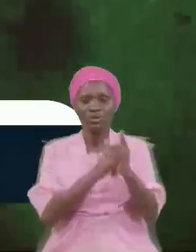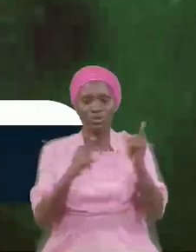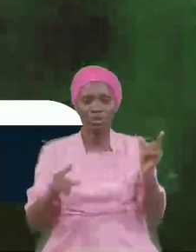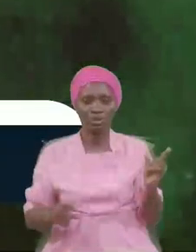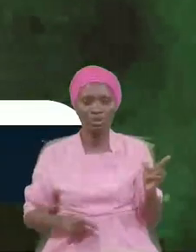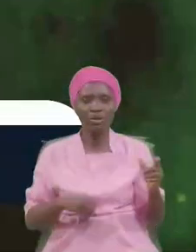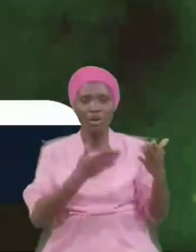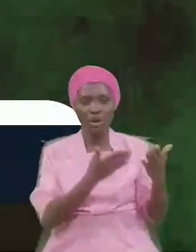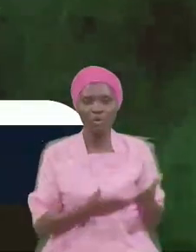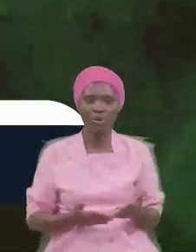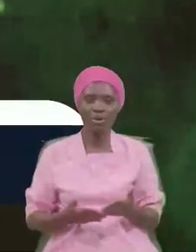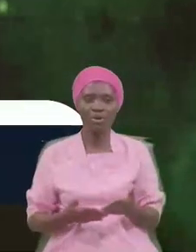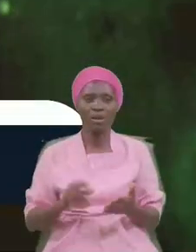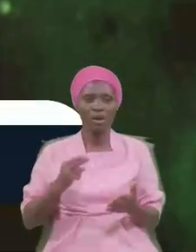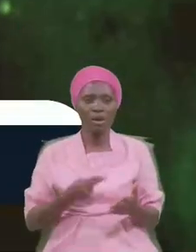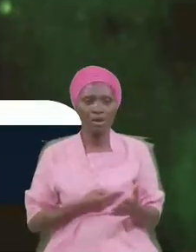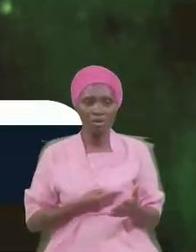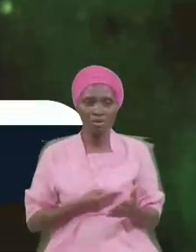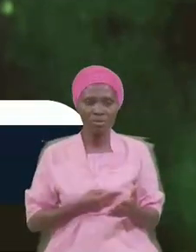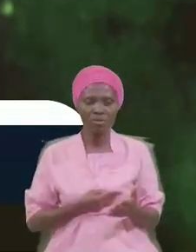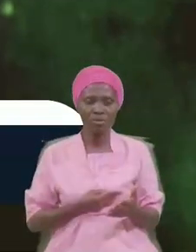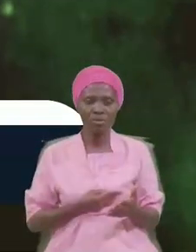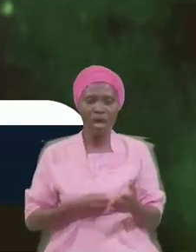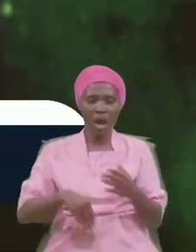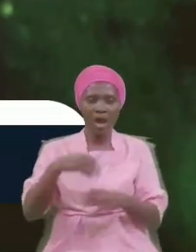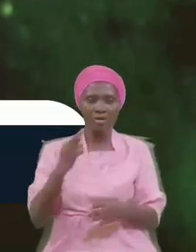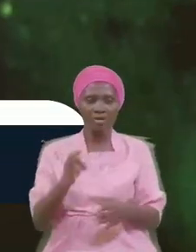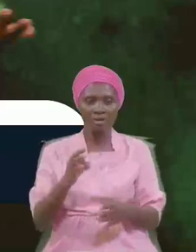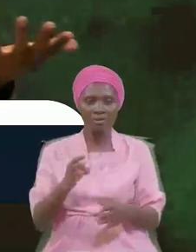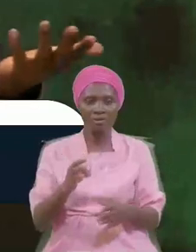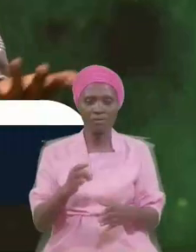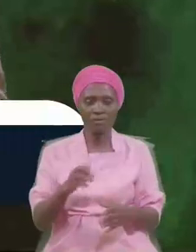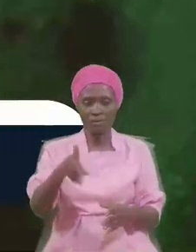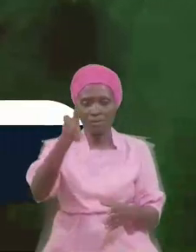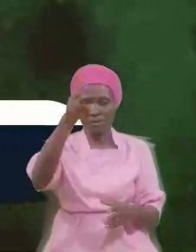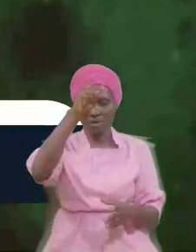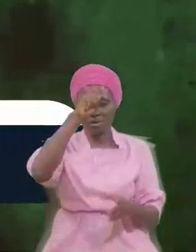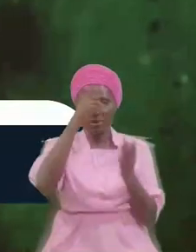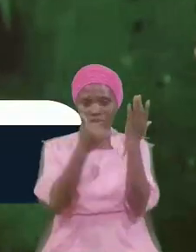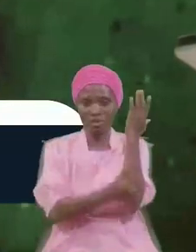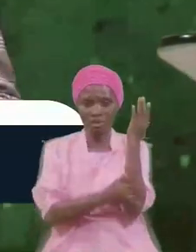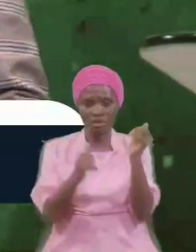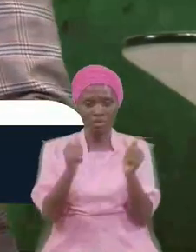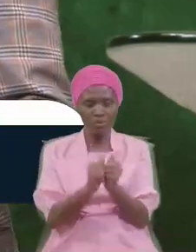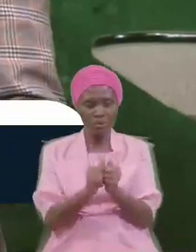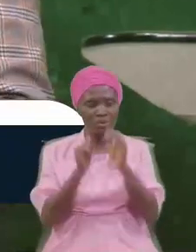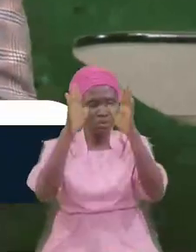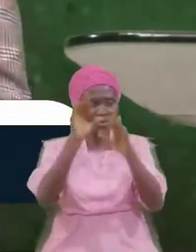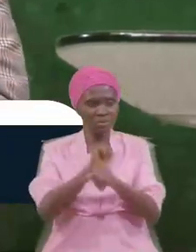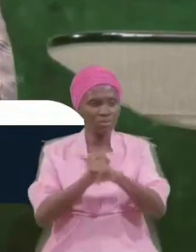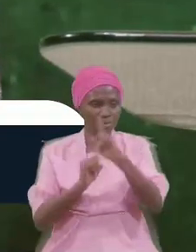ne nous a-t-il pas fait monter hors d'Égypte? Maintenant,